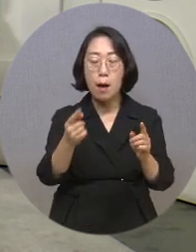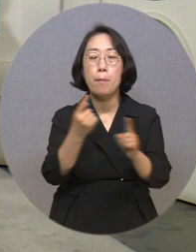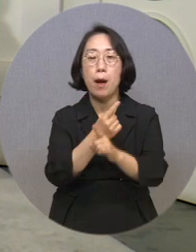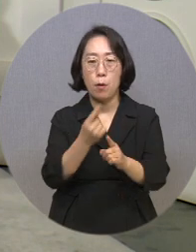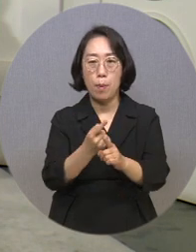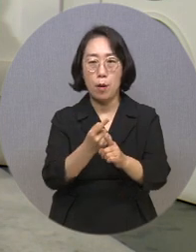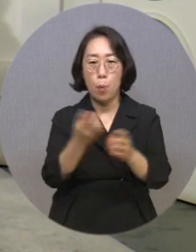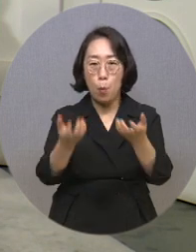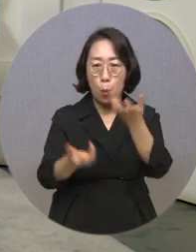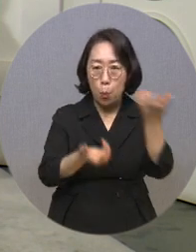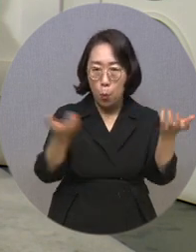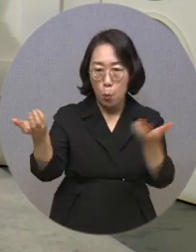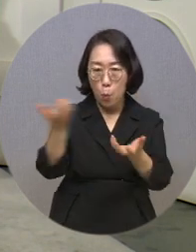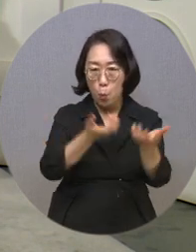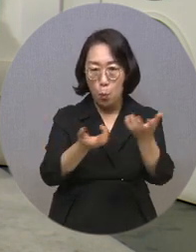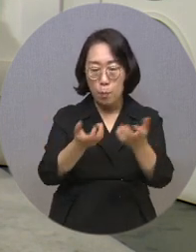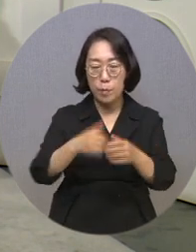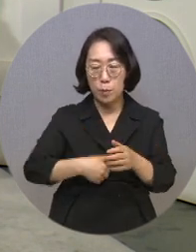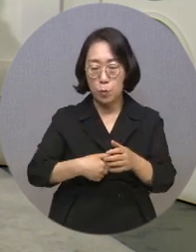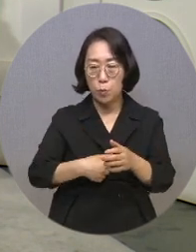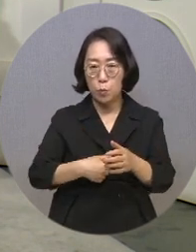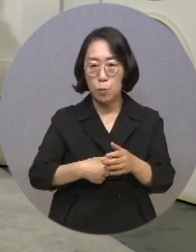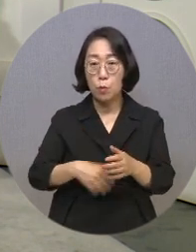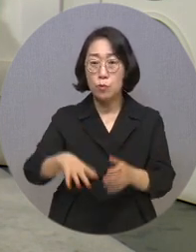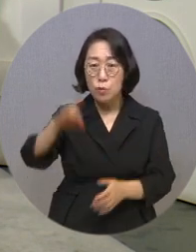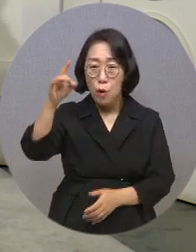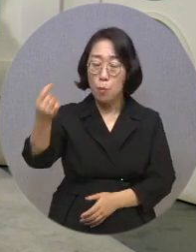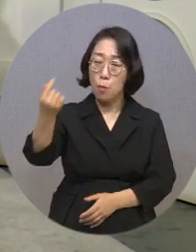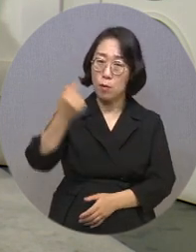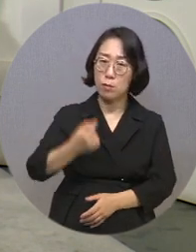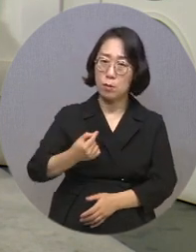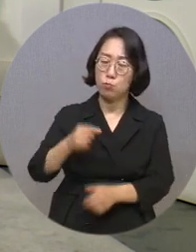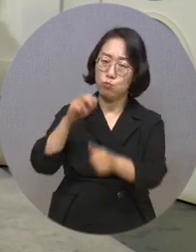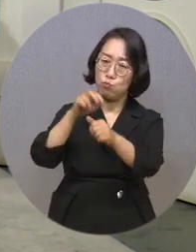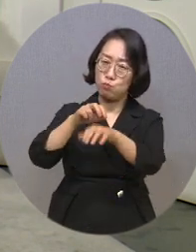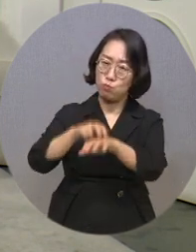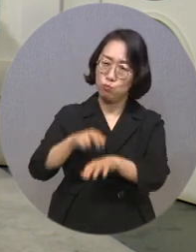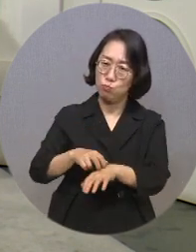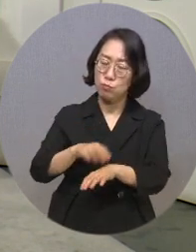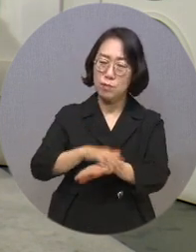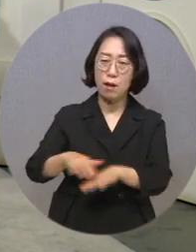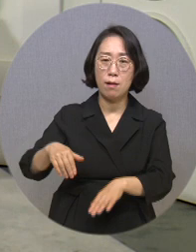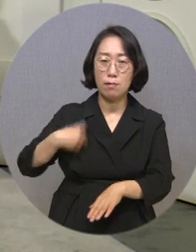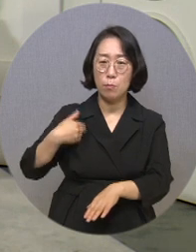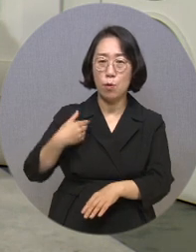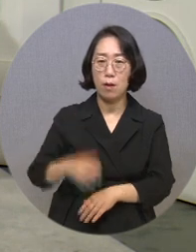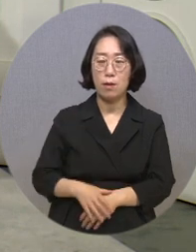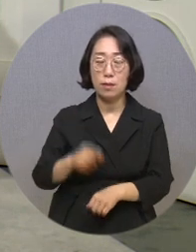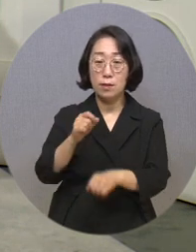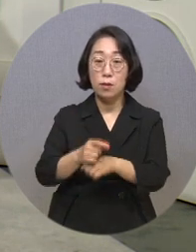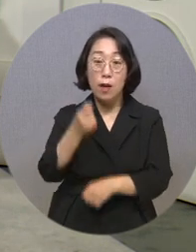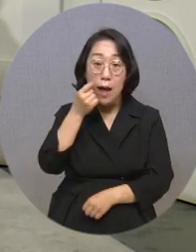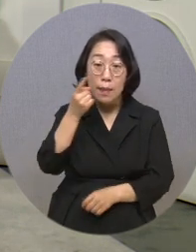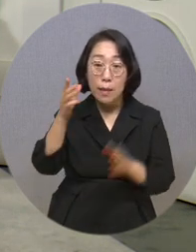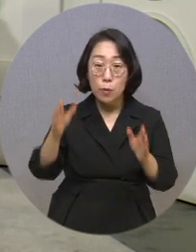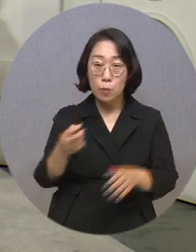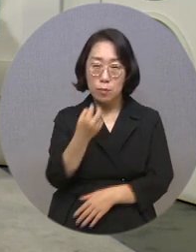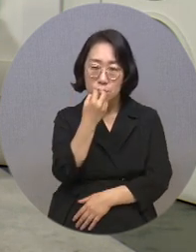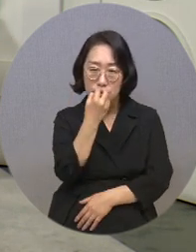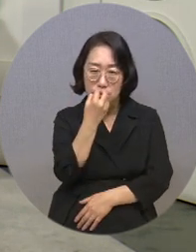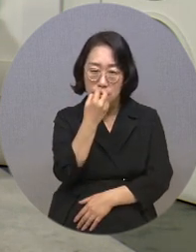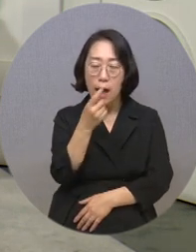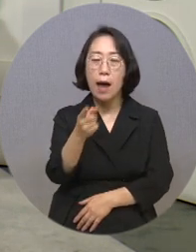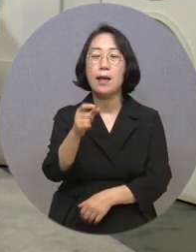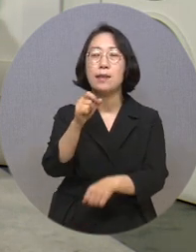들어올 때는 우리가 그 보호자 얘기만 듣고 이분이 어떤 성향인지 잘 몰라요. 그래서 한 달 정도 관찰하다 보면은